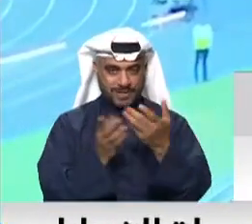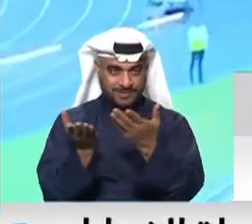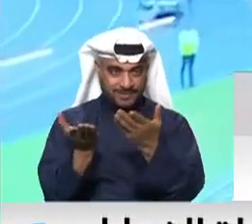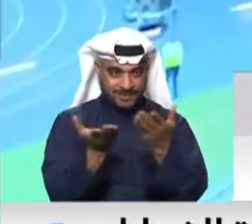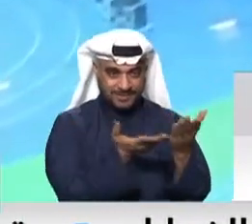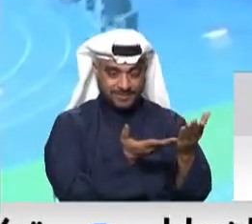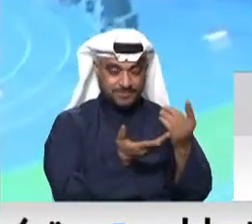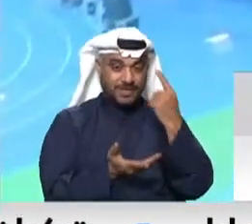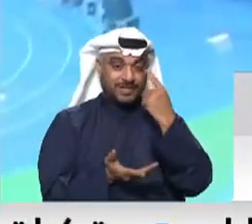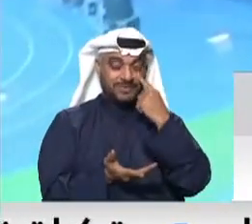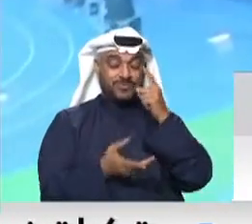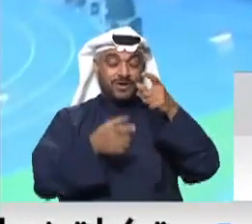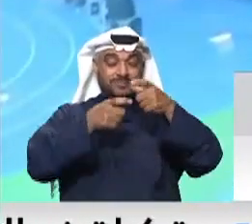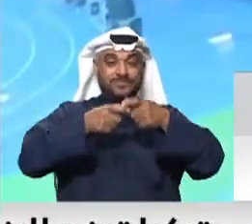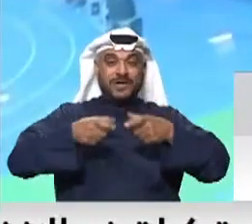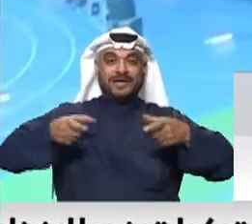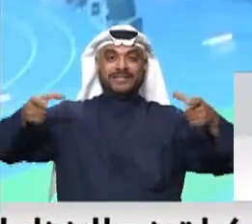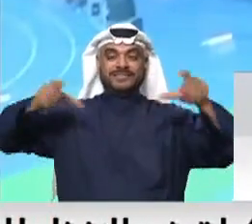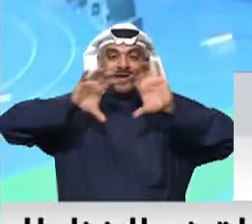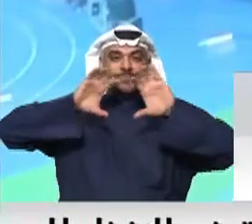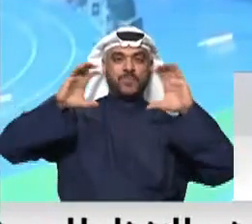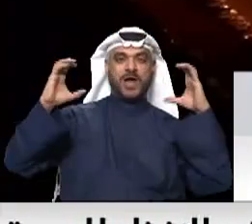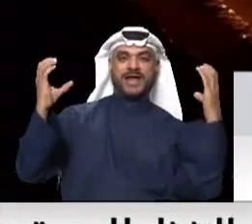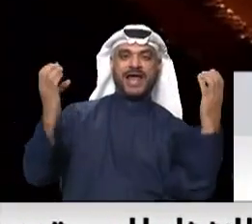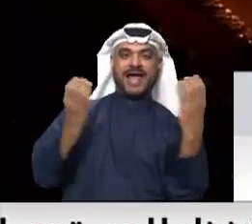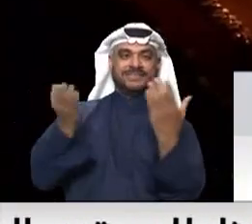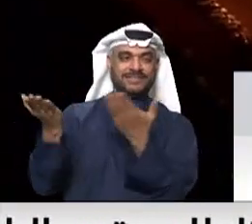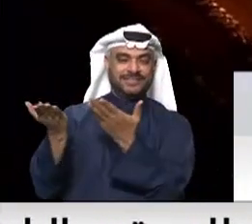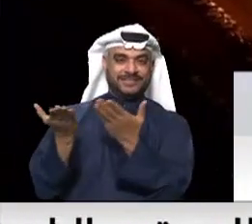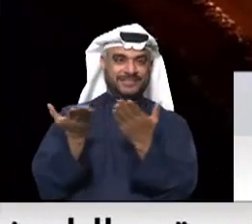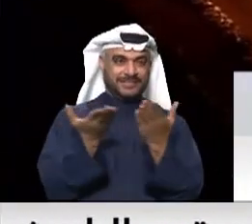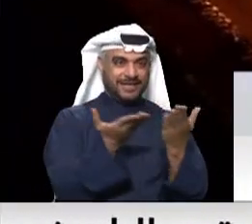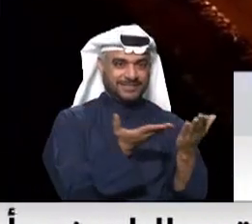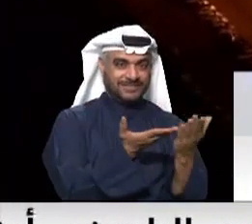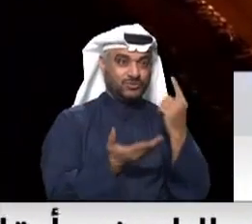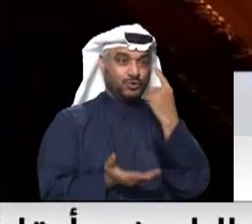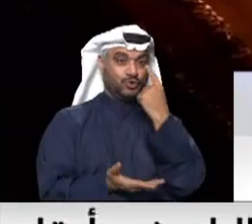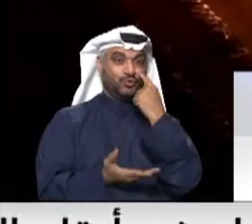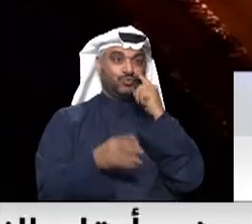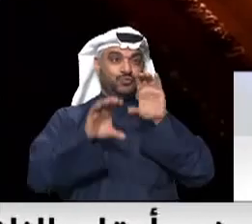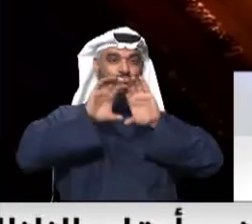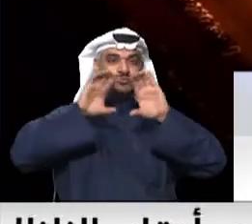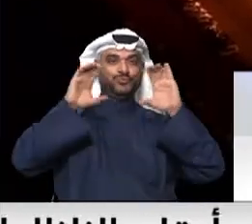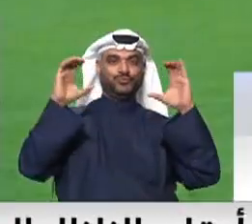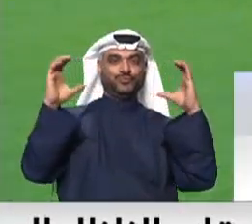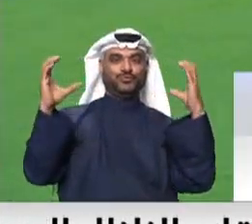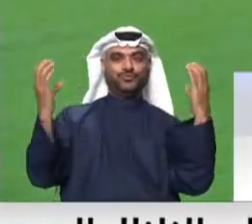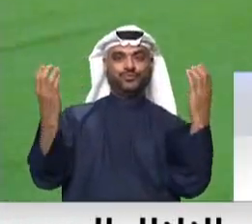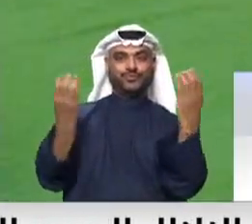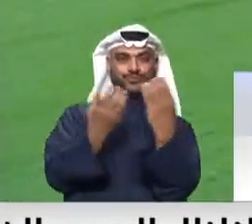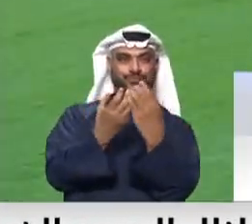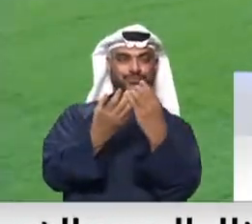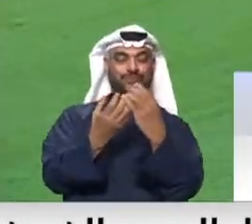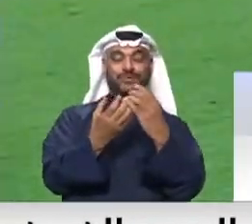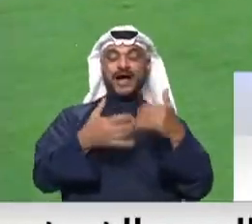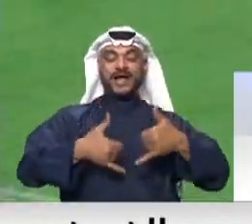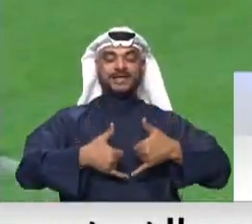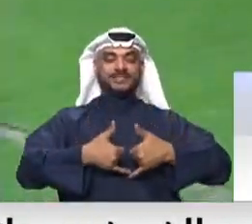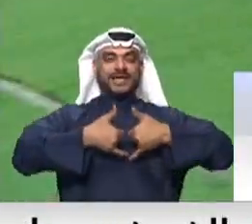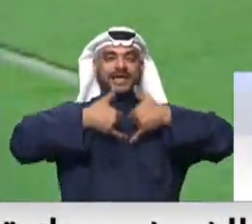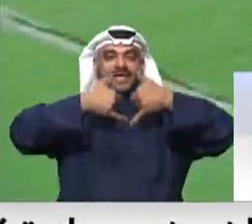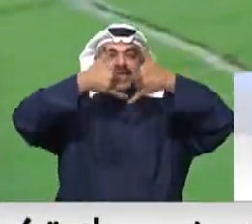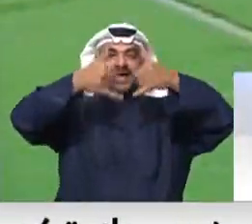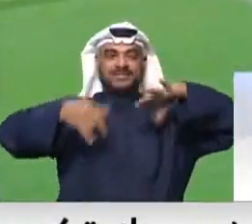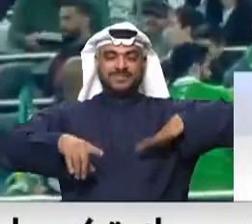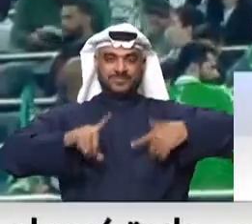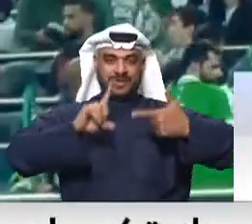والتي تشرفت الأسرة الرياضية برعايته الكريمة لمسك ختام بطولة كأس سمو ولي العهد والذي